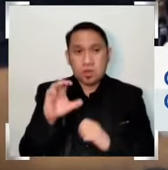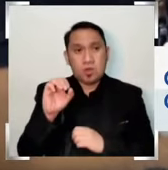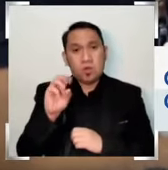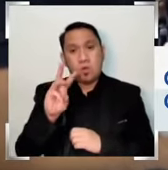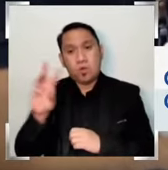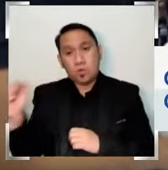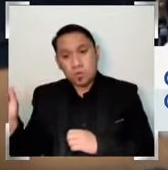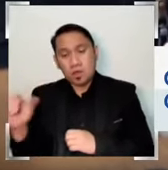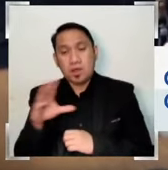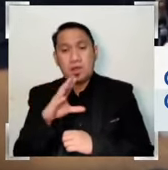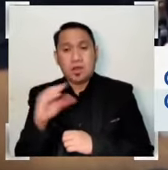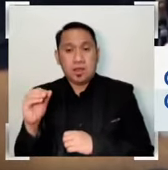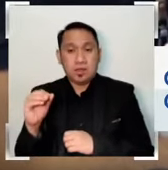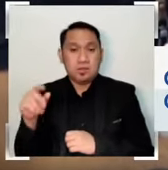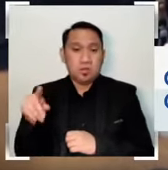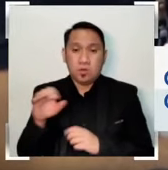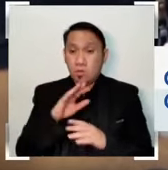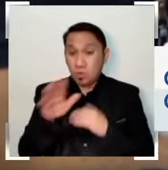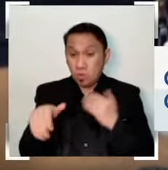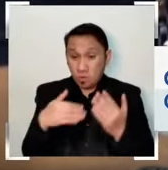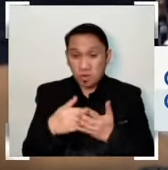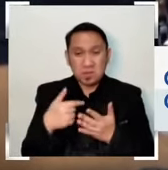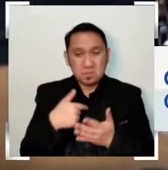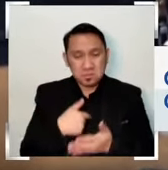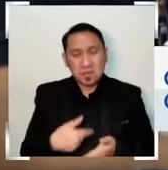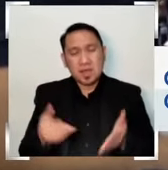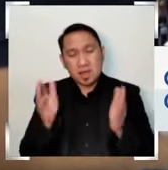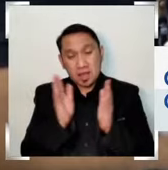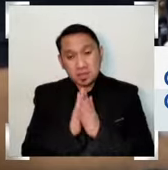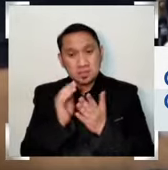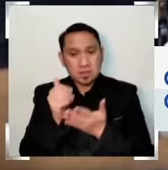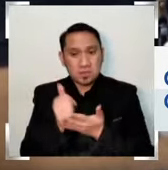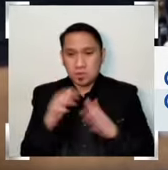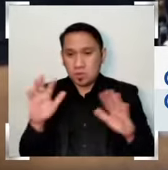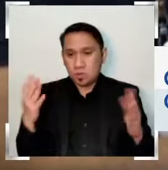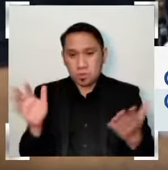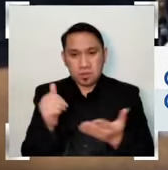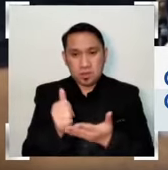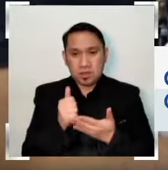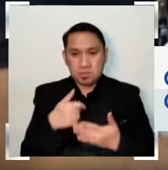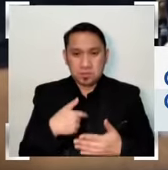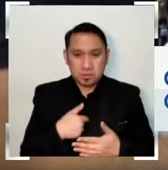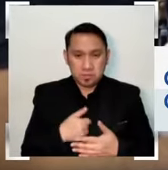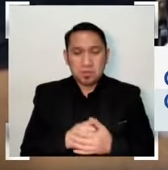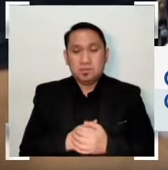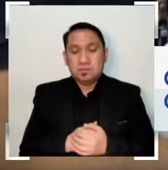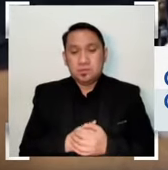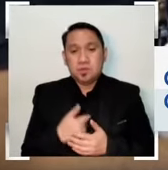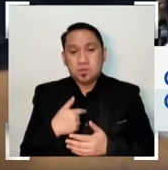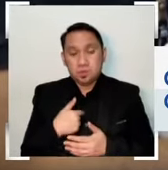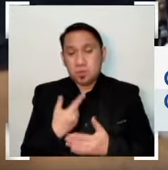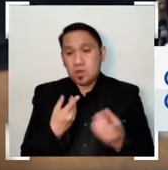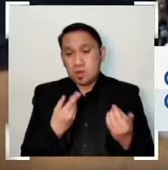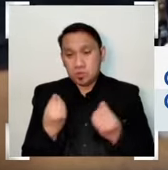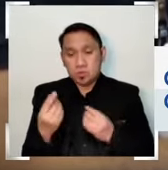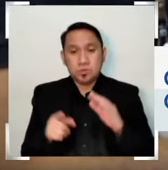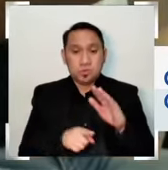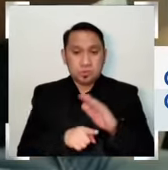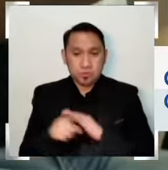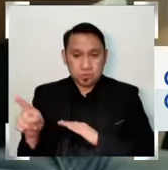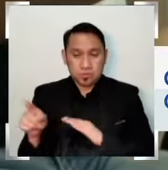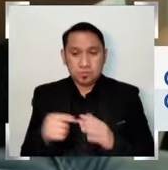ng polo, lahat, hiningi ako ng tulong. Walang tumutulong sa akin. Ginawa ko, tumakas ako. Napunta ako sa